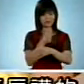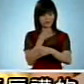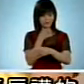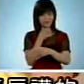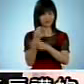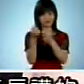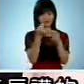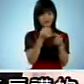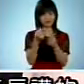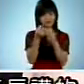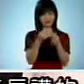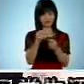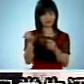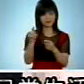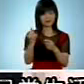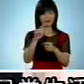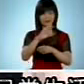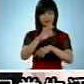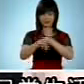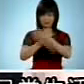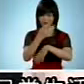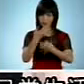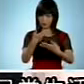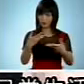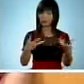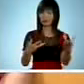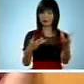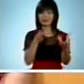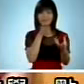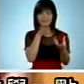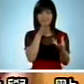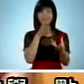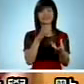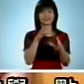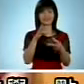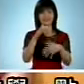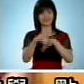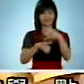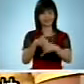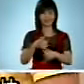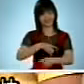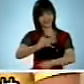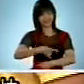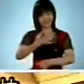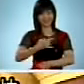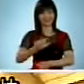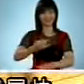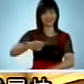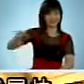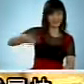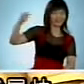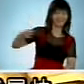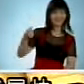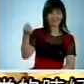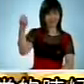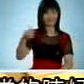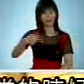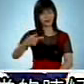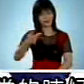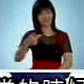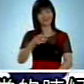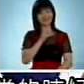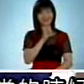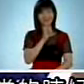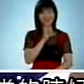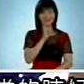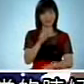单。但就像刚刚执行长讲，其实很多手语是在日常生活中，比如说哦，我也是后来有去学演才知道哦，快，比如这样比就是快。那